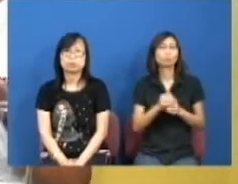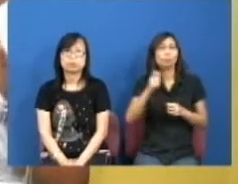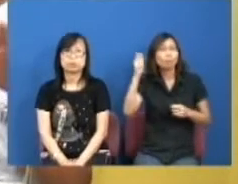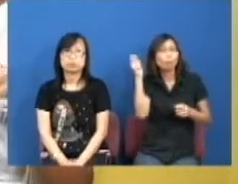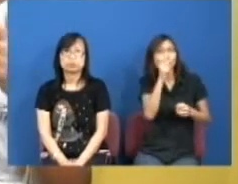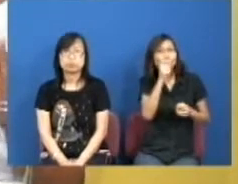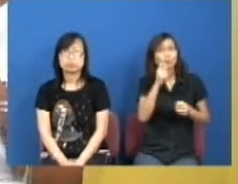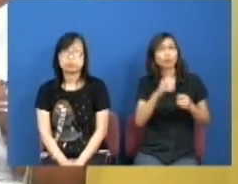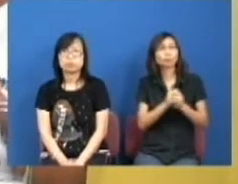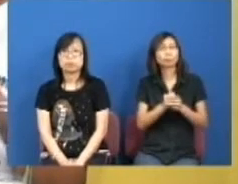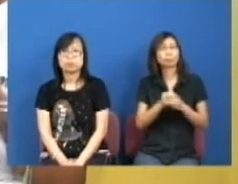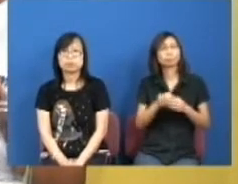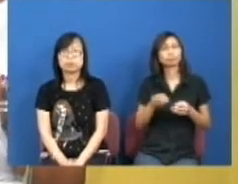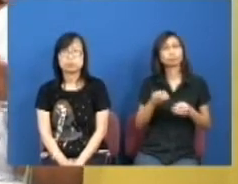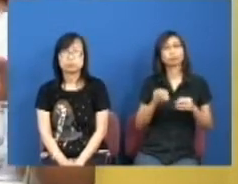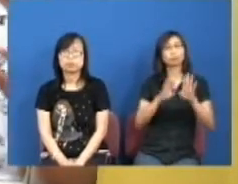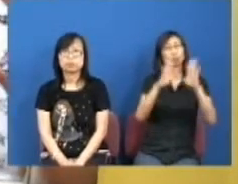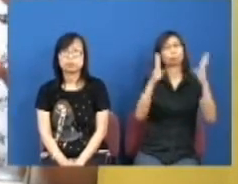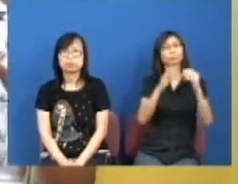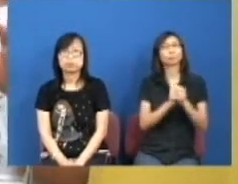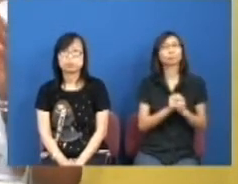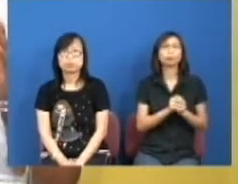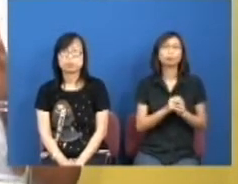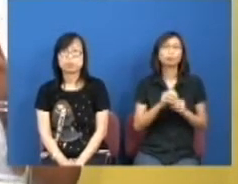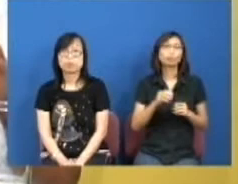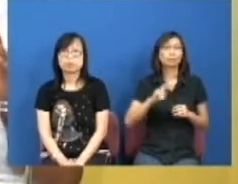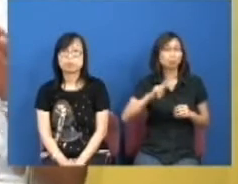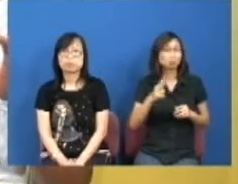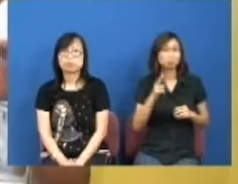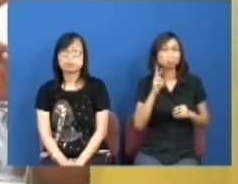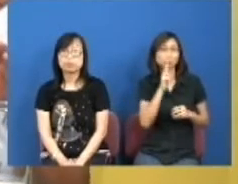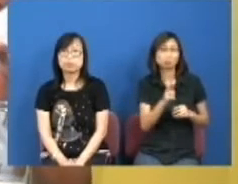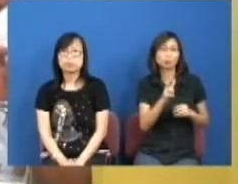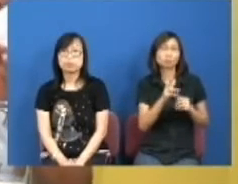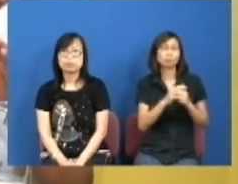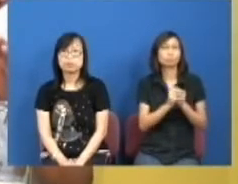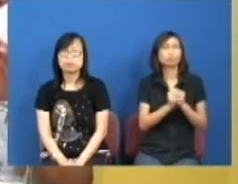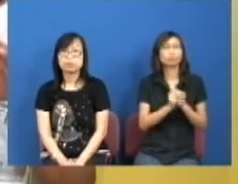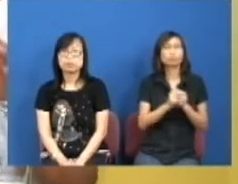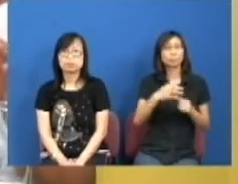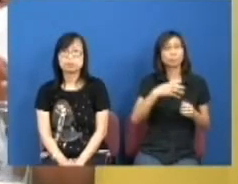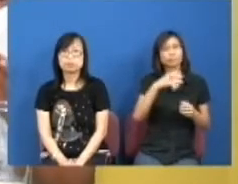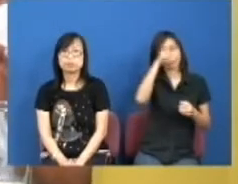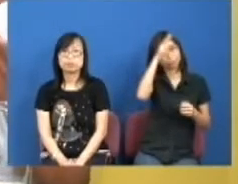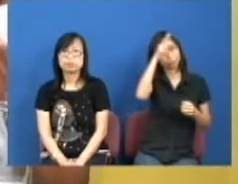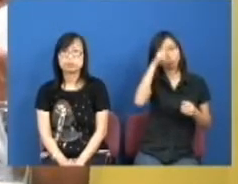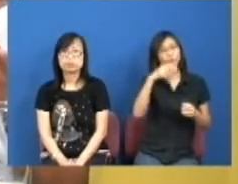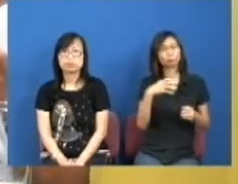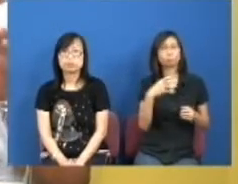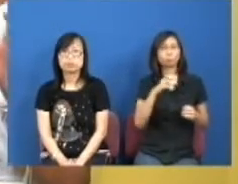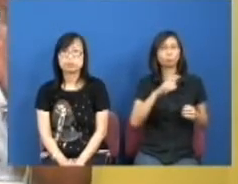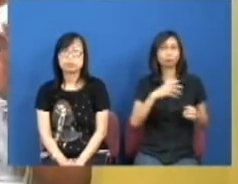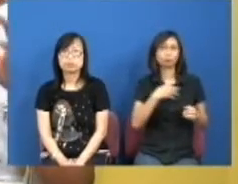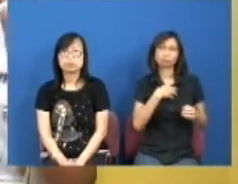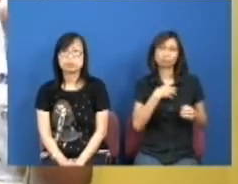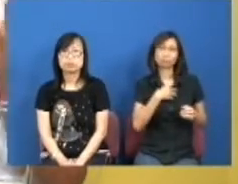嘅嗰個出現。即係令到起碼佢唔會再成為一個政府覺得即係感到壓力嘅一股勢力啦。依